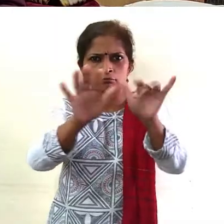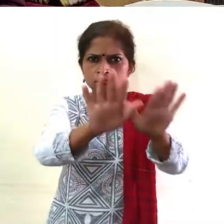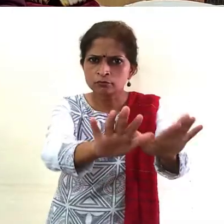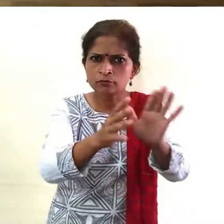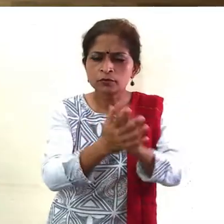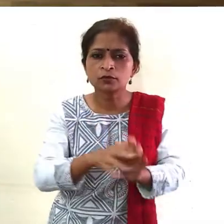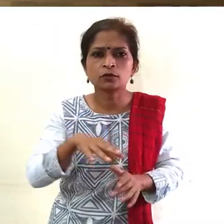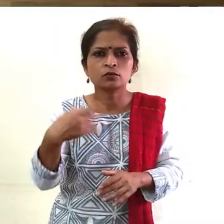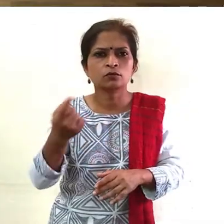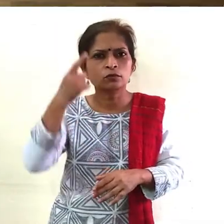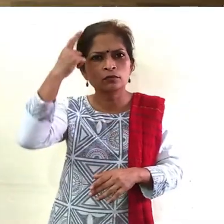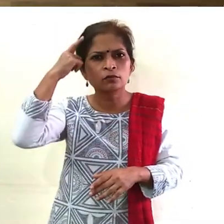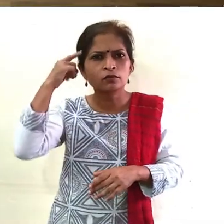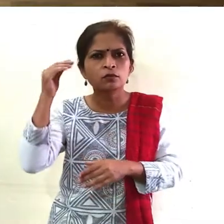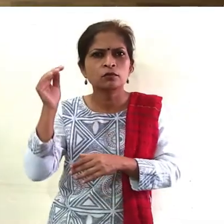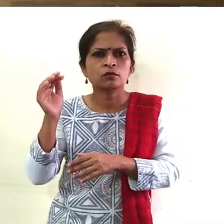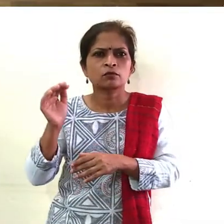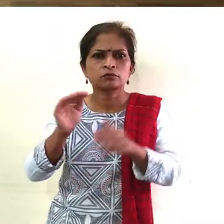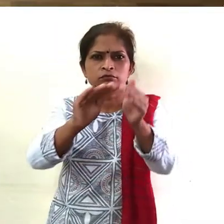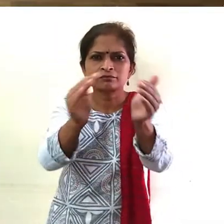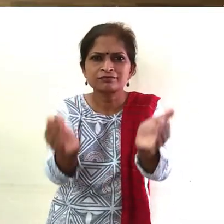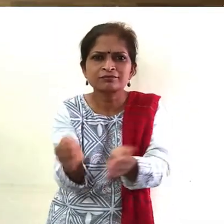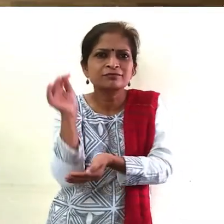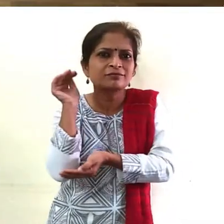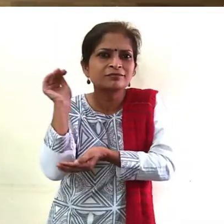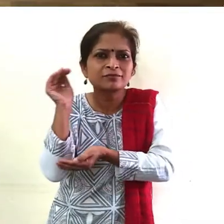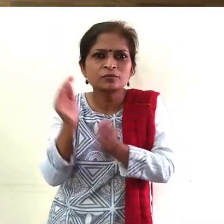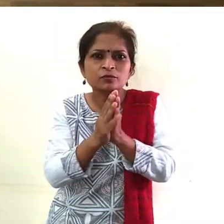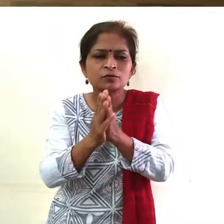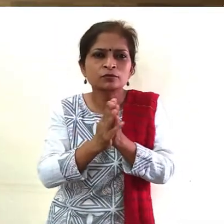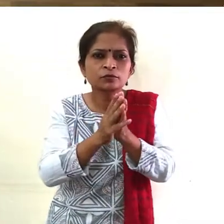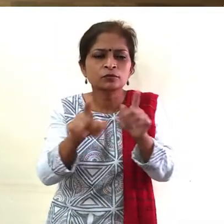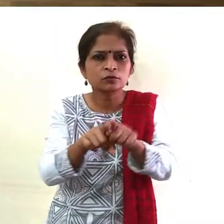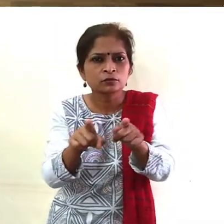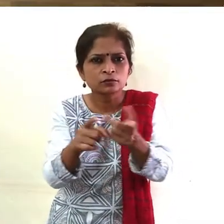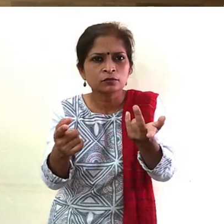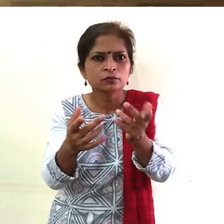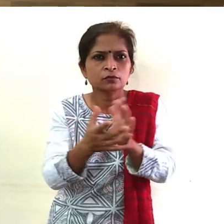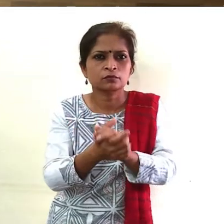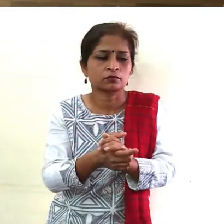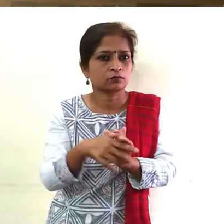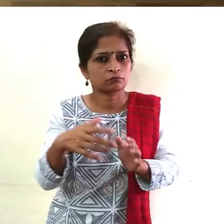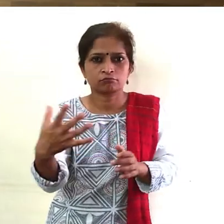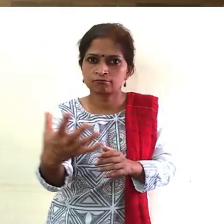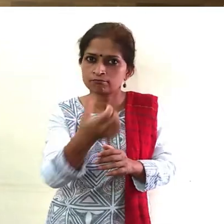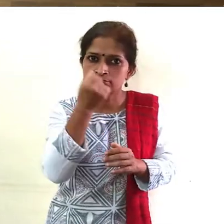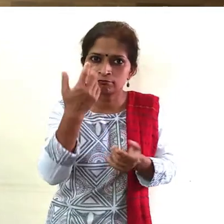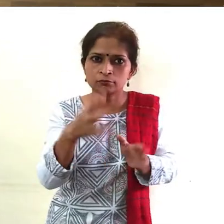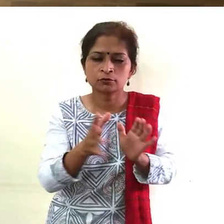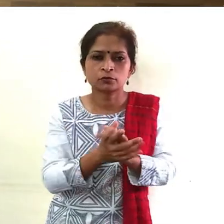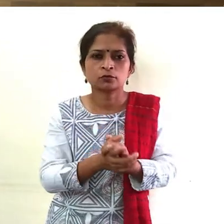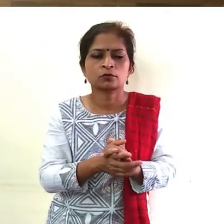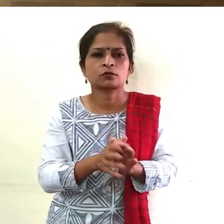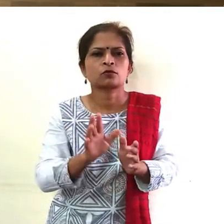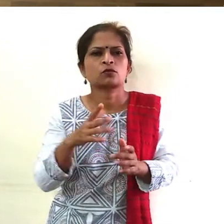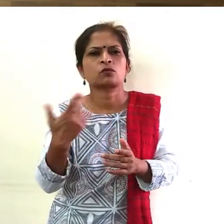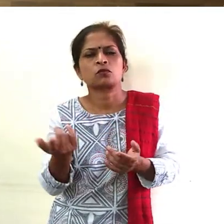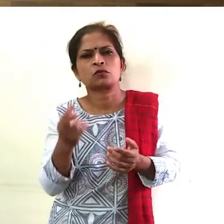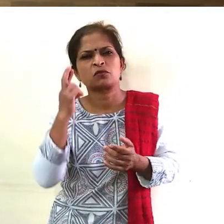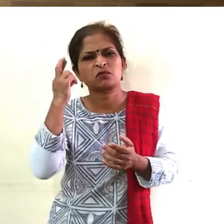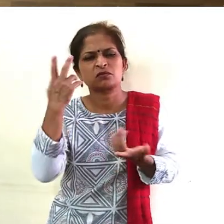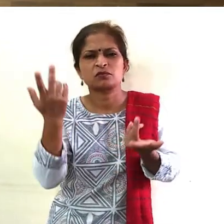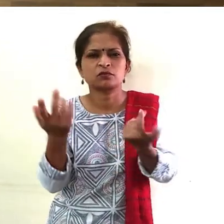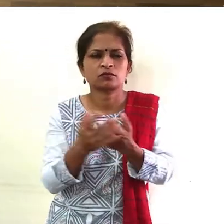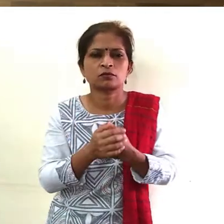था, उसे एक शिवलिंग मिल गया। शिवलिंग तो स्वयंभू भी होते हैं, तो शिवलिंग मिल गया। किसी कारणवश